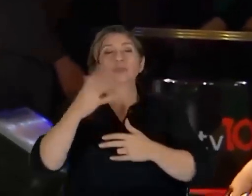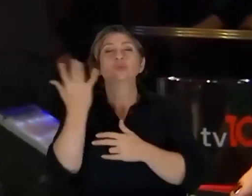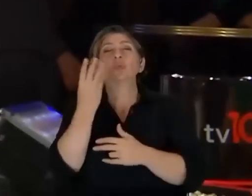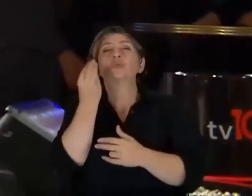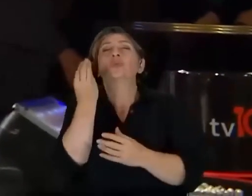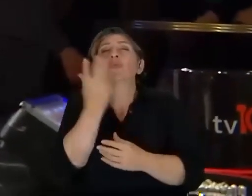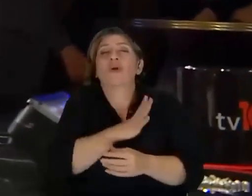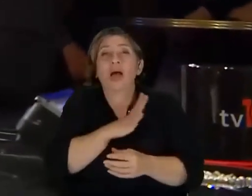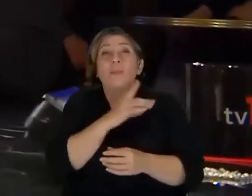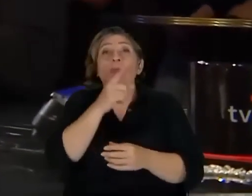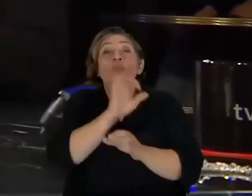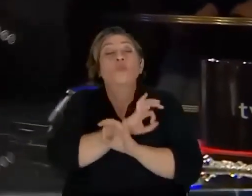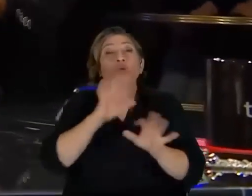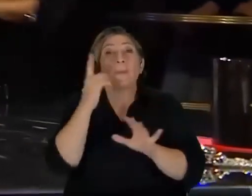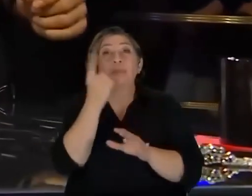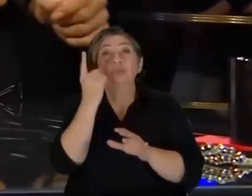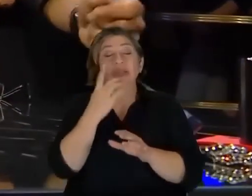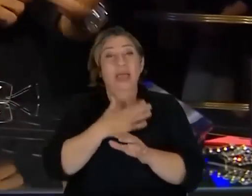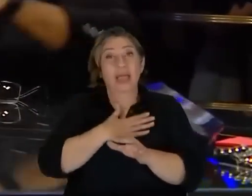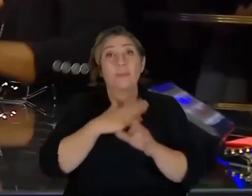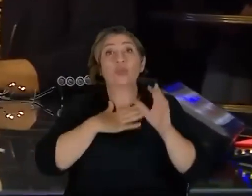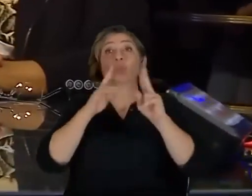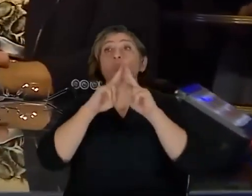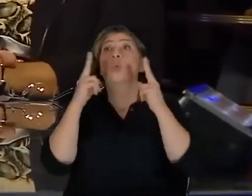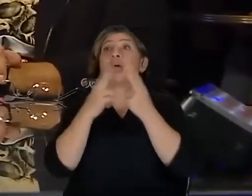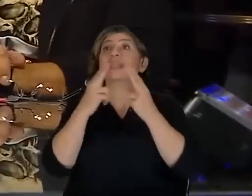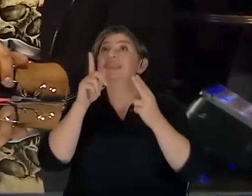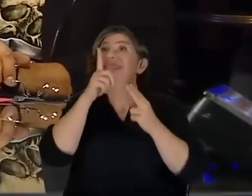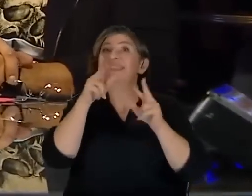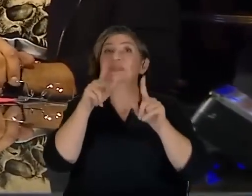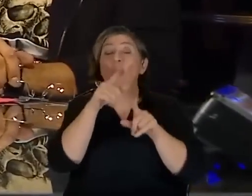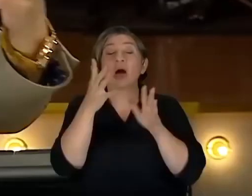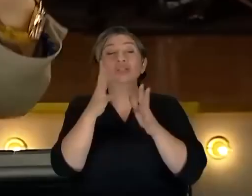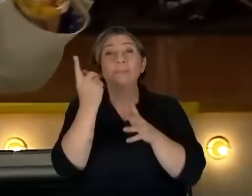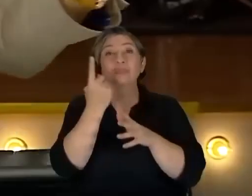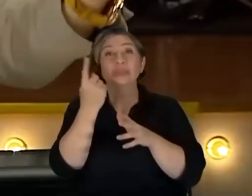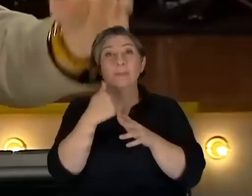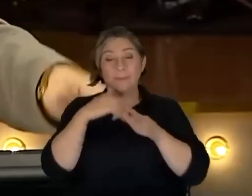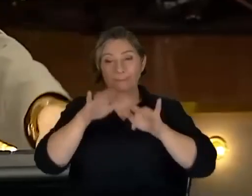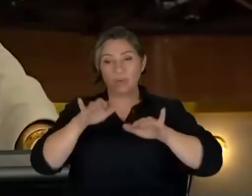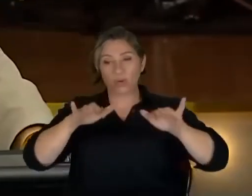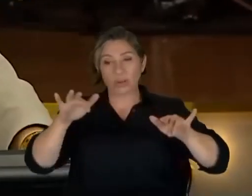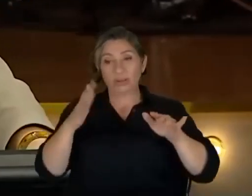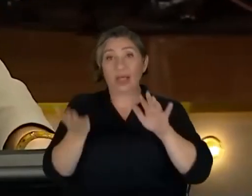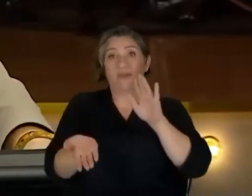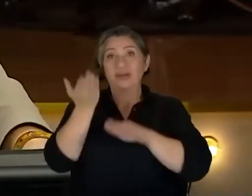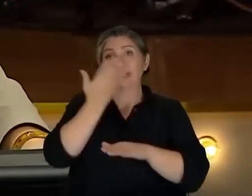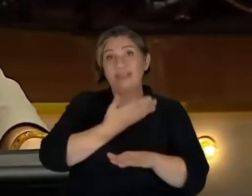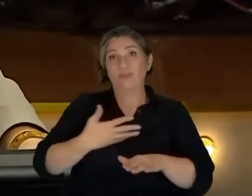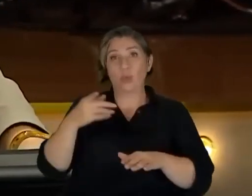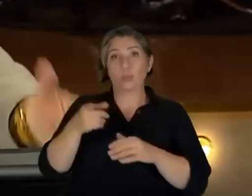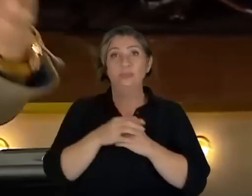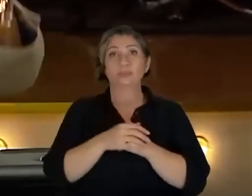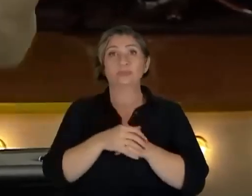için çok şey var. Bir de arp mükemmel bir şey. Bir bütün evrenin sesleri gibi böyle evet. Acayip evet, bir şey. Evet, gerçekten. Ya ben piyanodan falan çok daha fazla